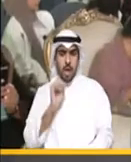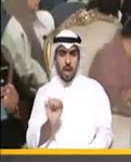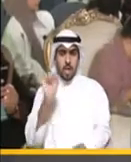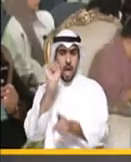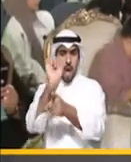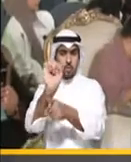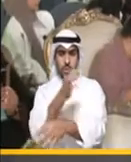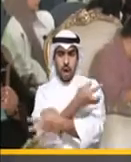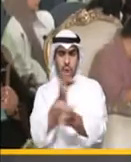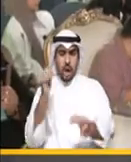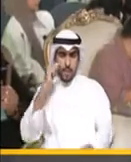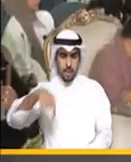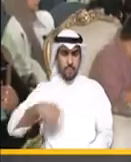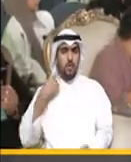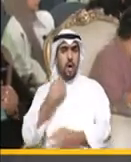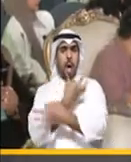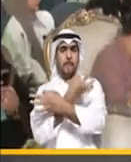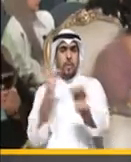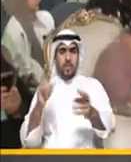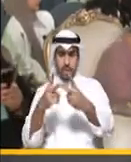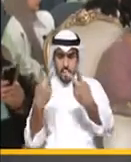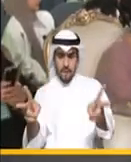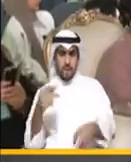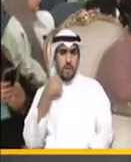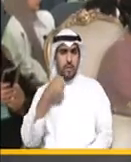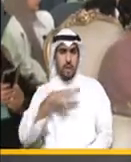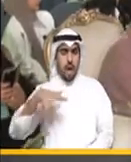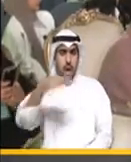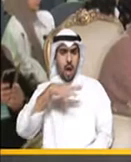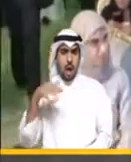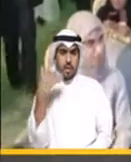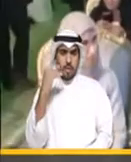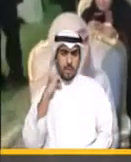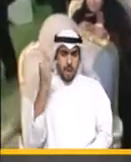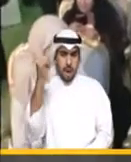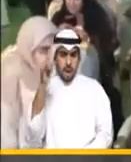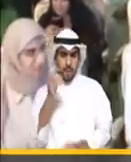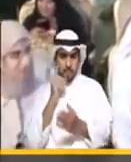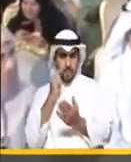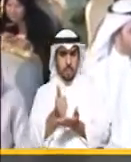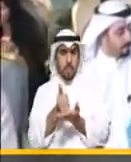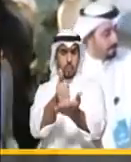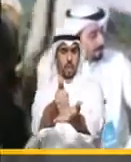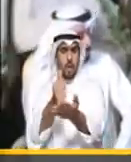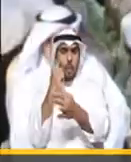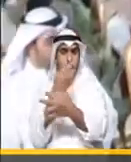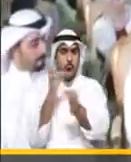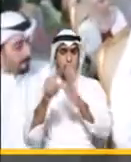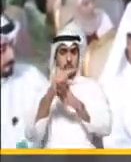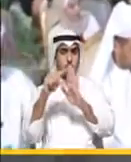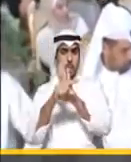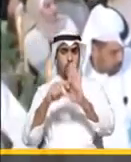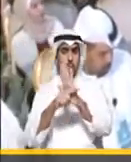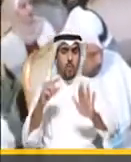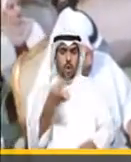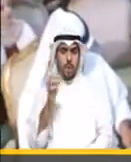تفتح آفاقا جديدة للشباب العربي المبادر بتنظيم هيئة الملتقى الإعلامي العربي ضمن